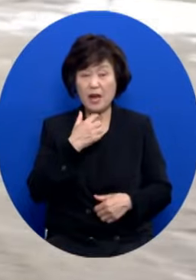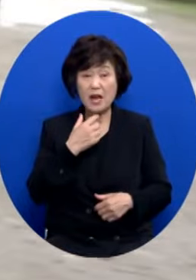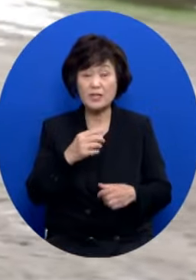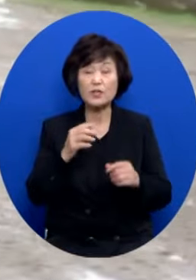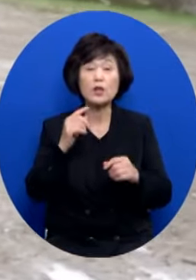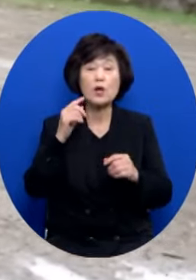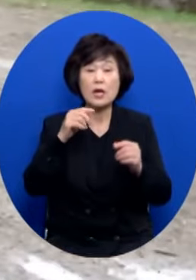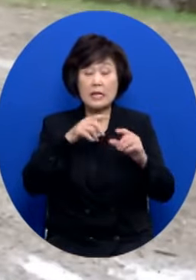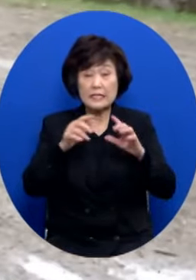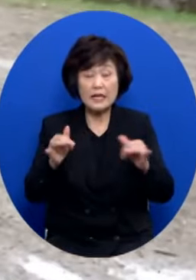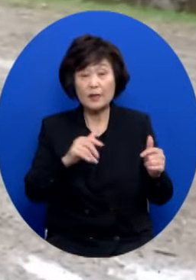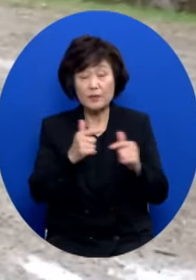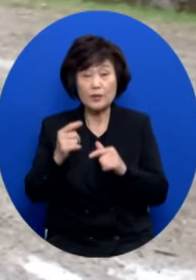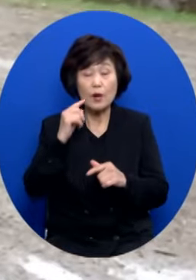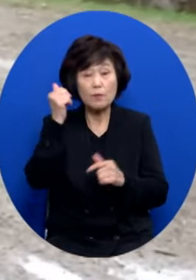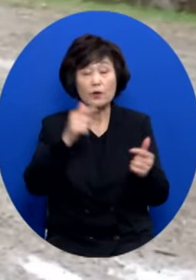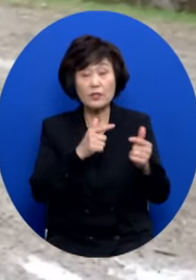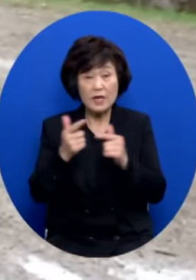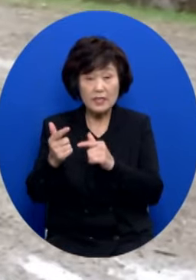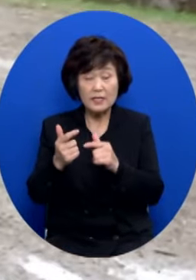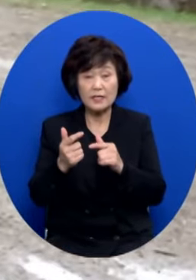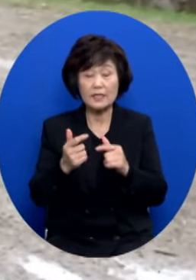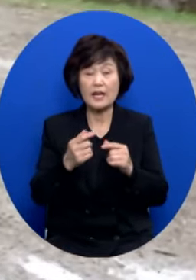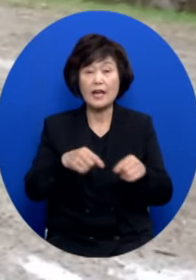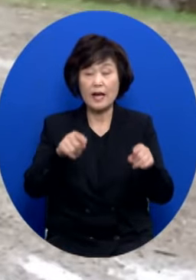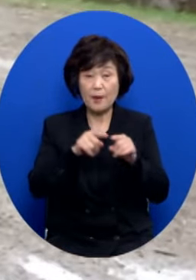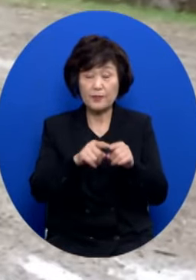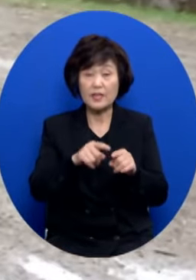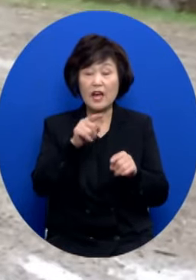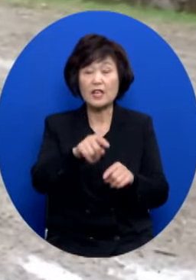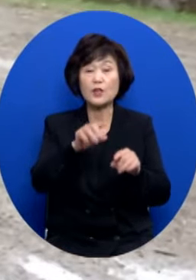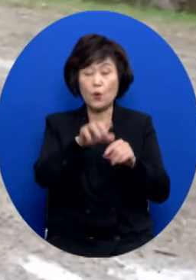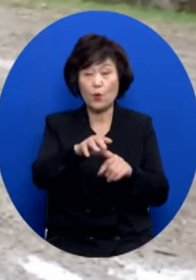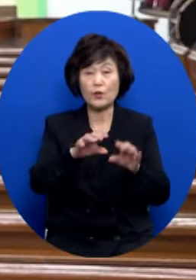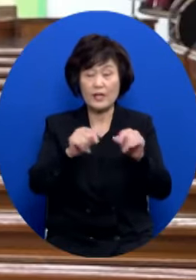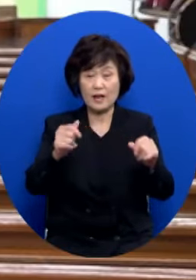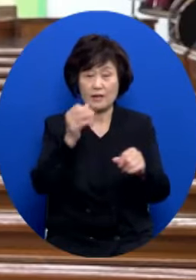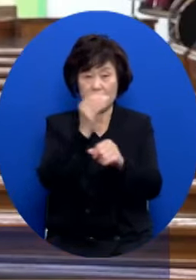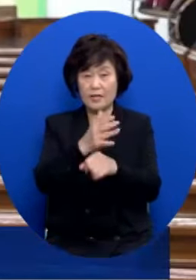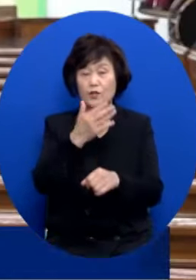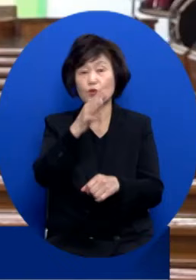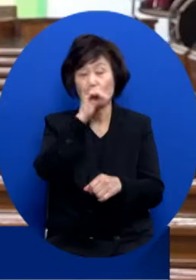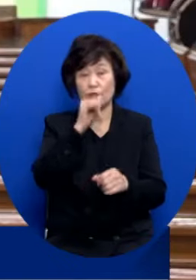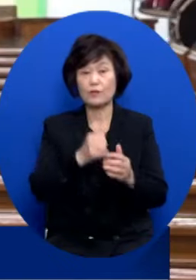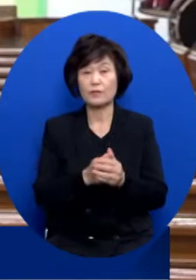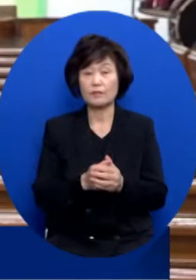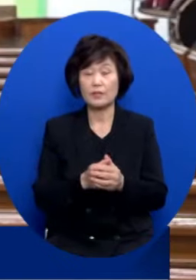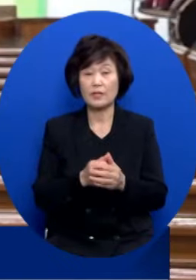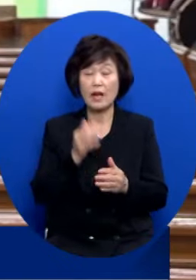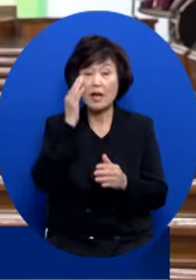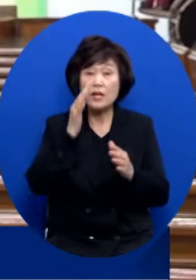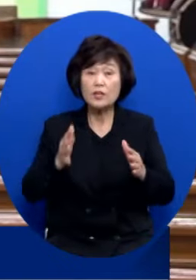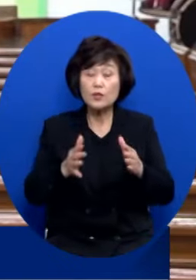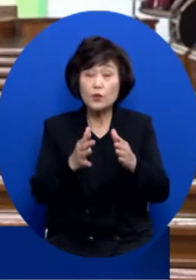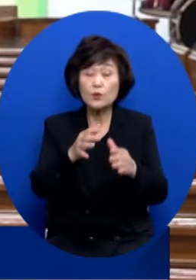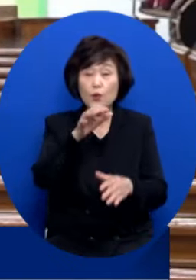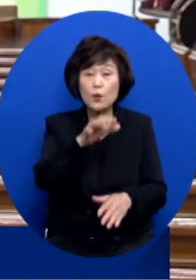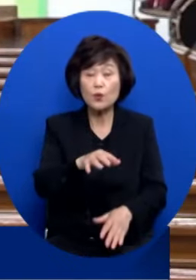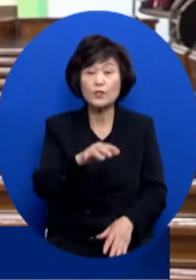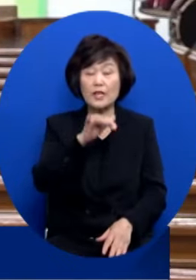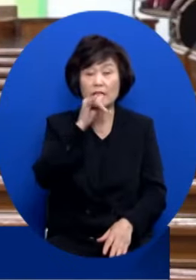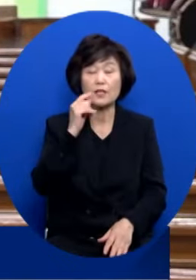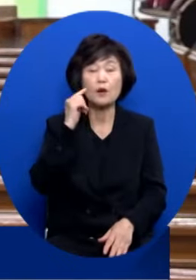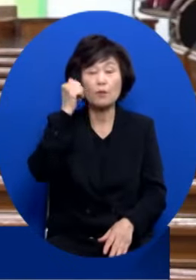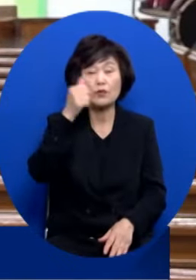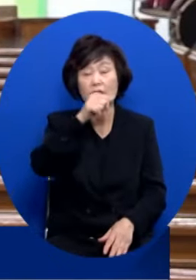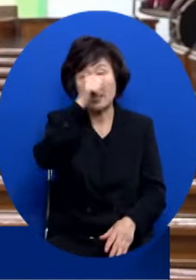협력해 2단 예방센터가 들어설 토지를 매입할 수 있었습니다 대청도 현지에 있는 어 우리 목사님들 장로님들